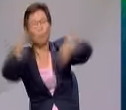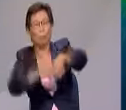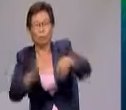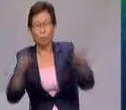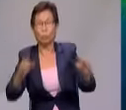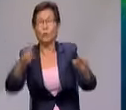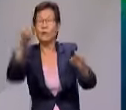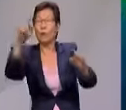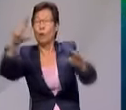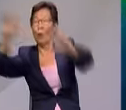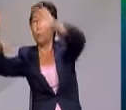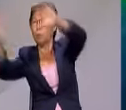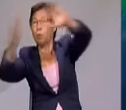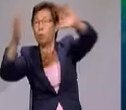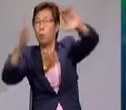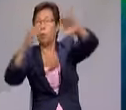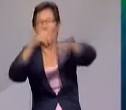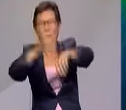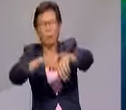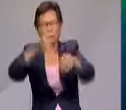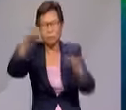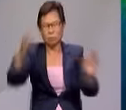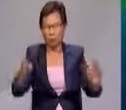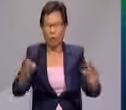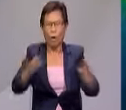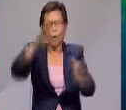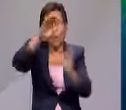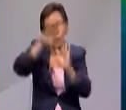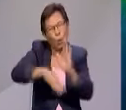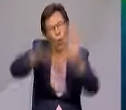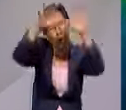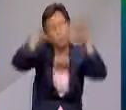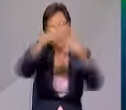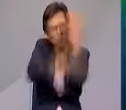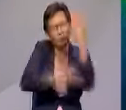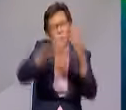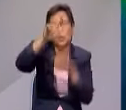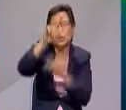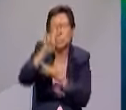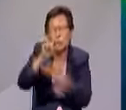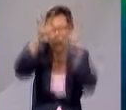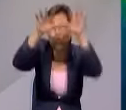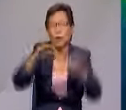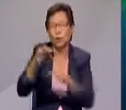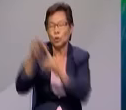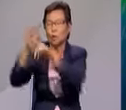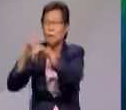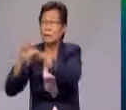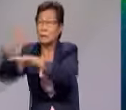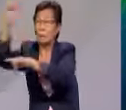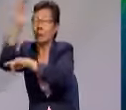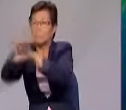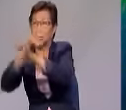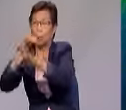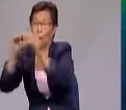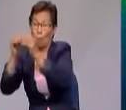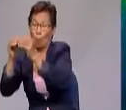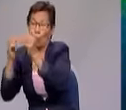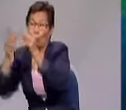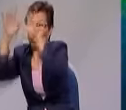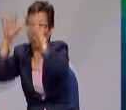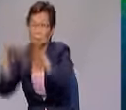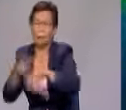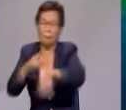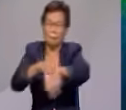laut ini merupakan tempoh kurangnya taburan hujan di seluruh negara kecuali di Sabah dan juga Sarawak. Dalam tempoh